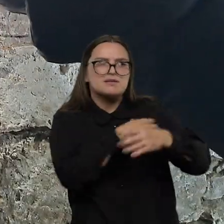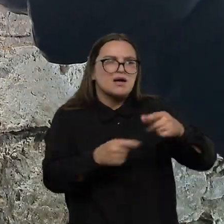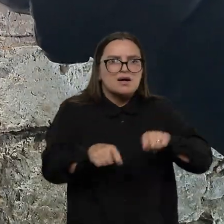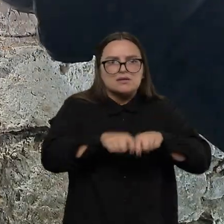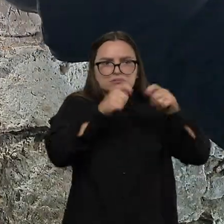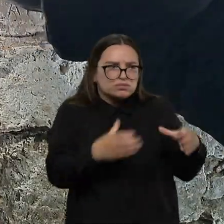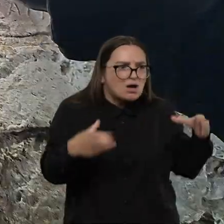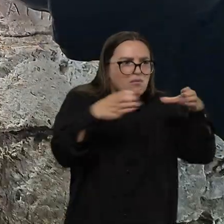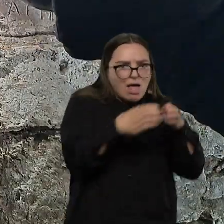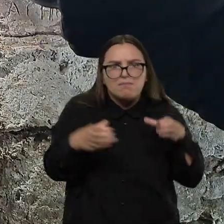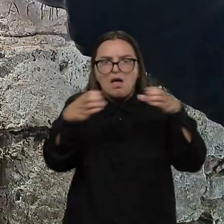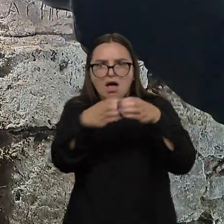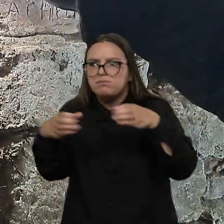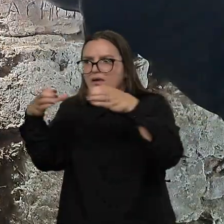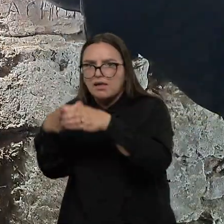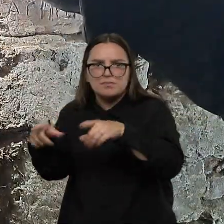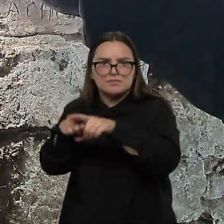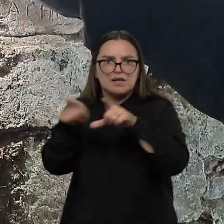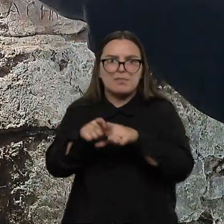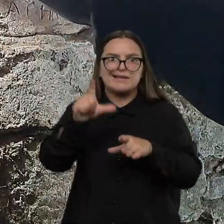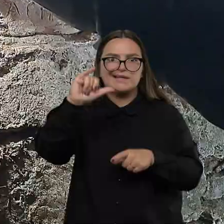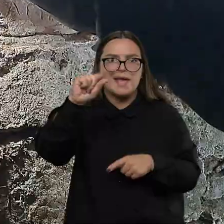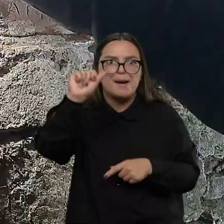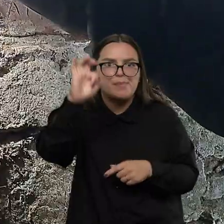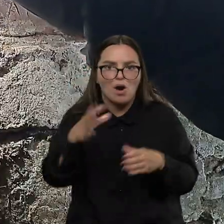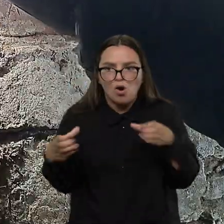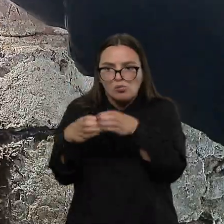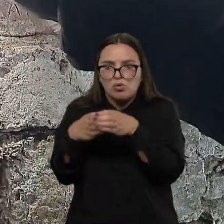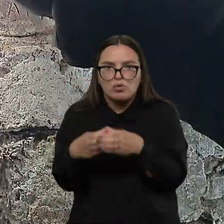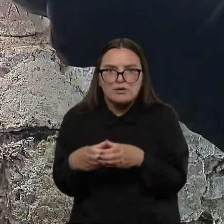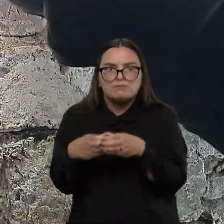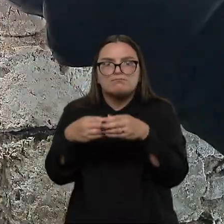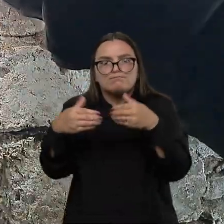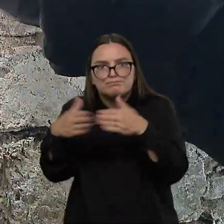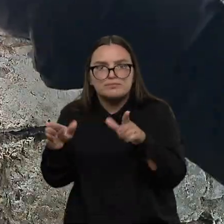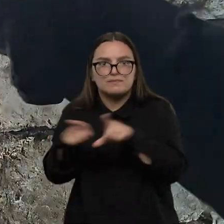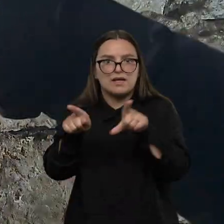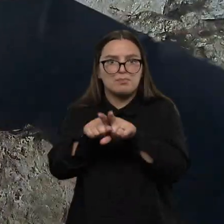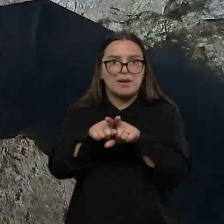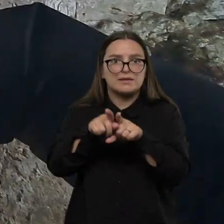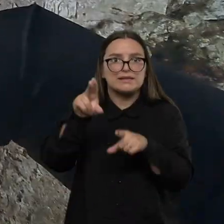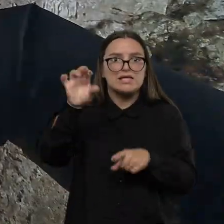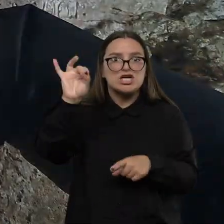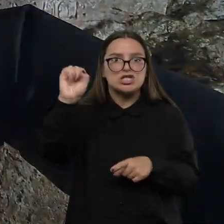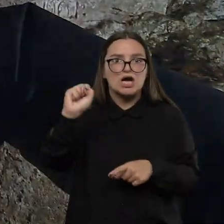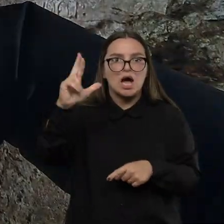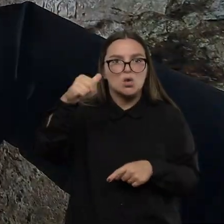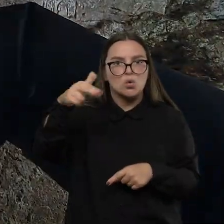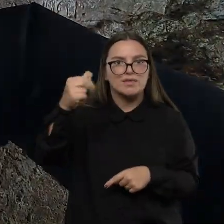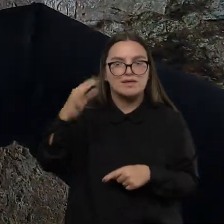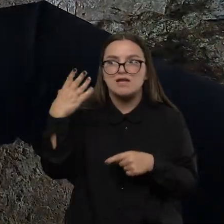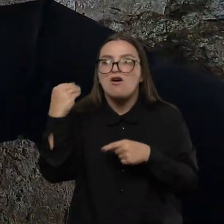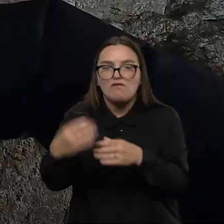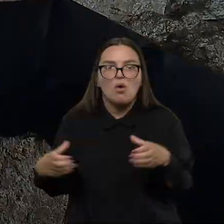partizanai ima burtis, jau Liepa subūrė būrį ir va tas Šarūno tos rinktinės, beje,